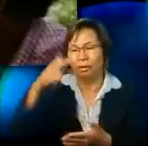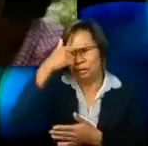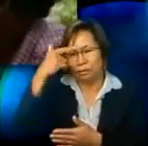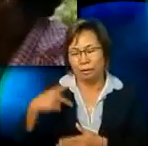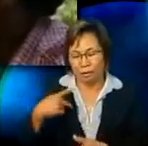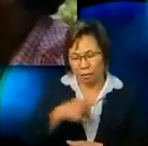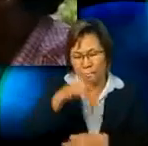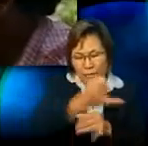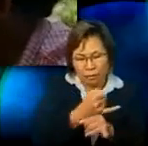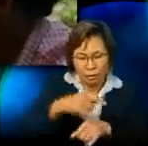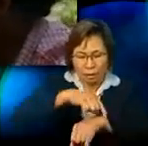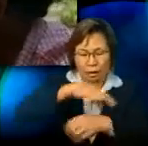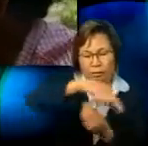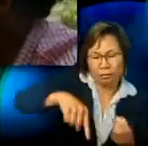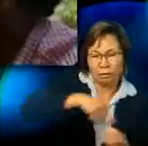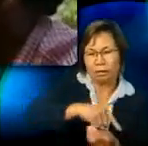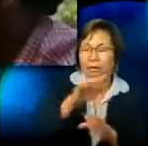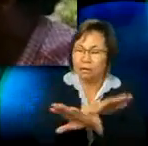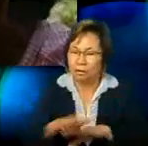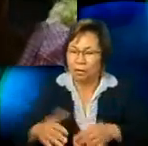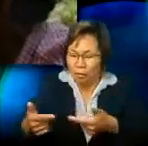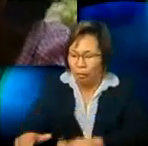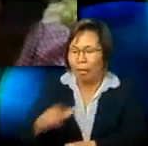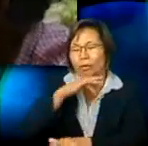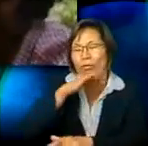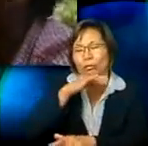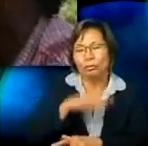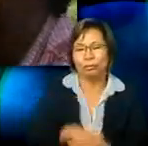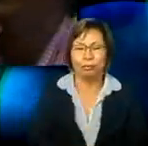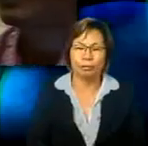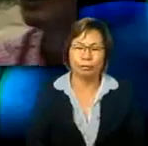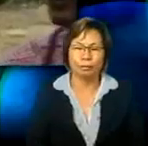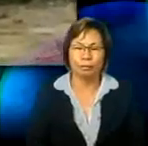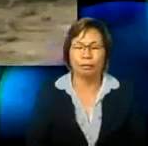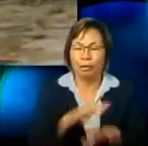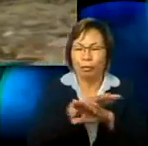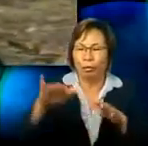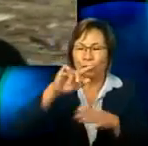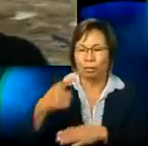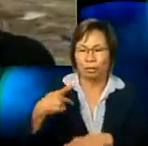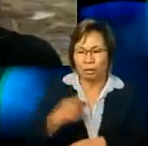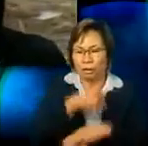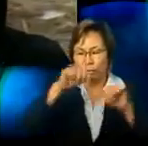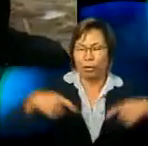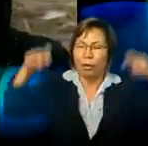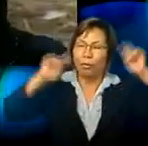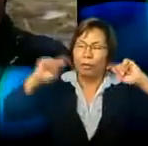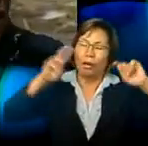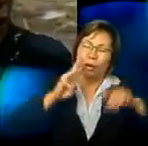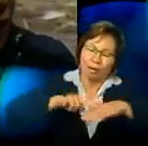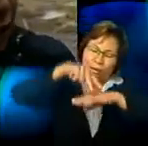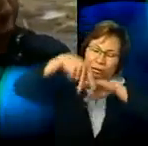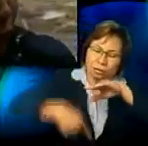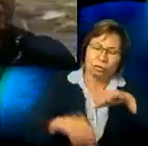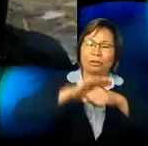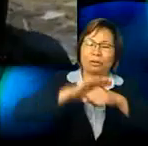Itulah sebabnya kita kena jaga alam sekitar. Jangan biar tercemar. Bukan je kita boleh mandi air